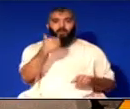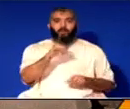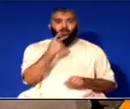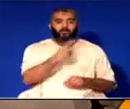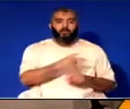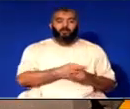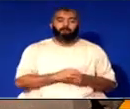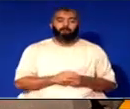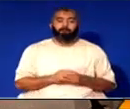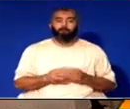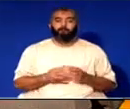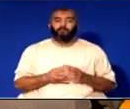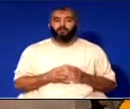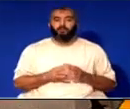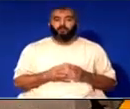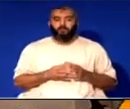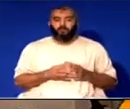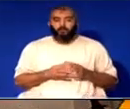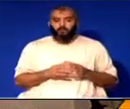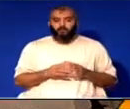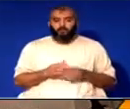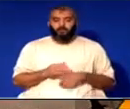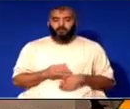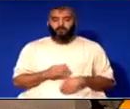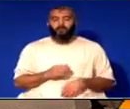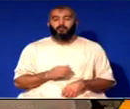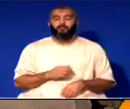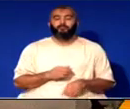021-39-43-43، الرقم الهاتفي الثاني أكرر